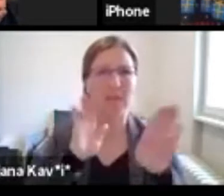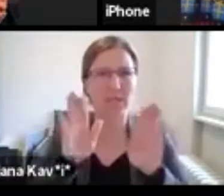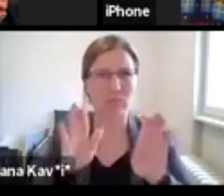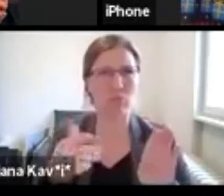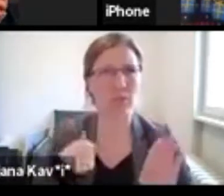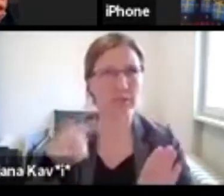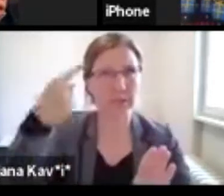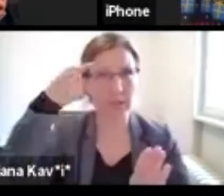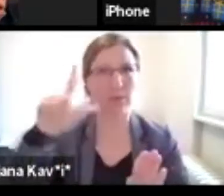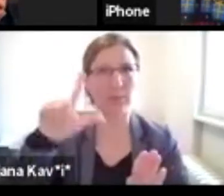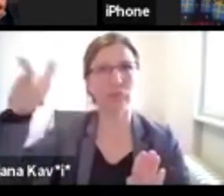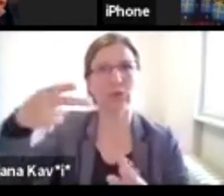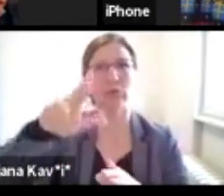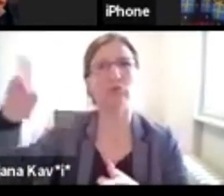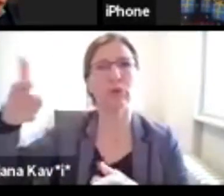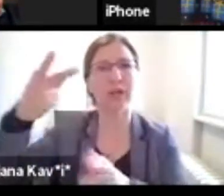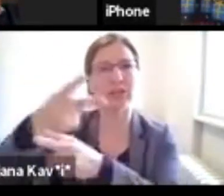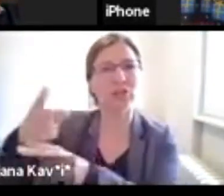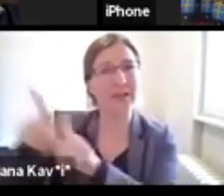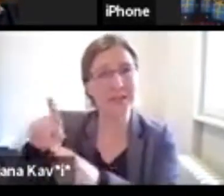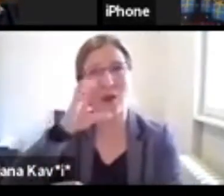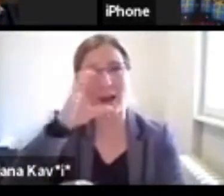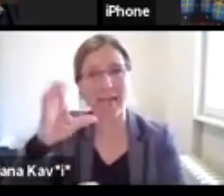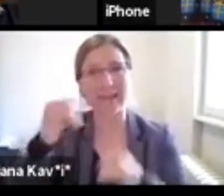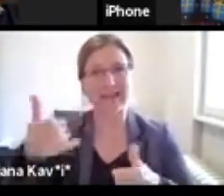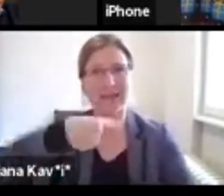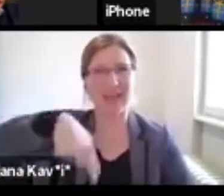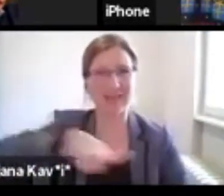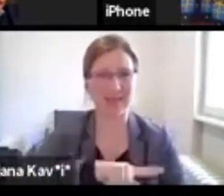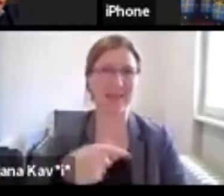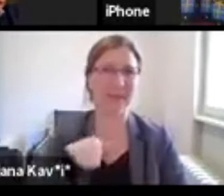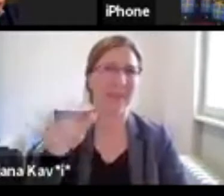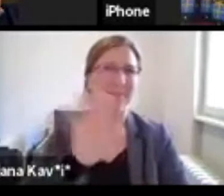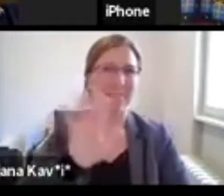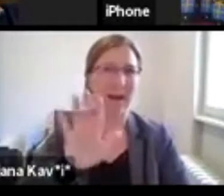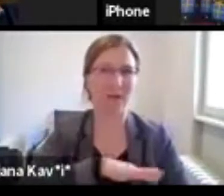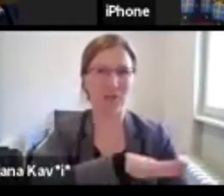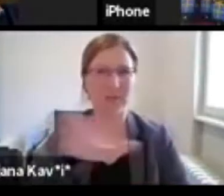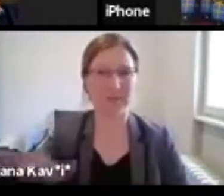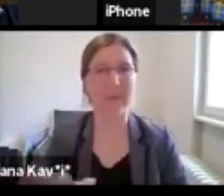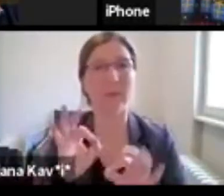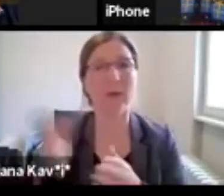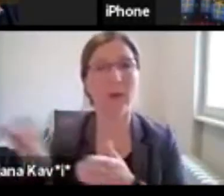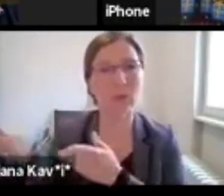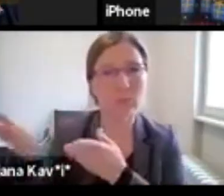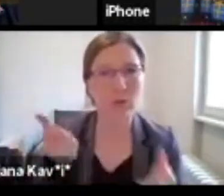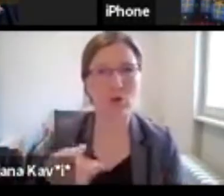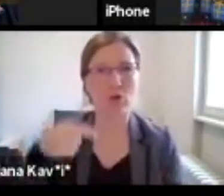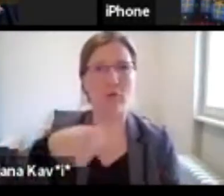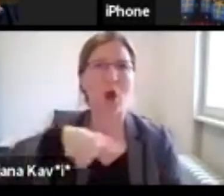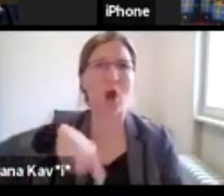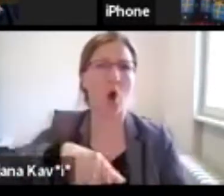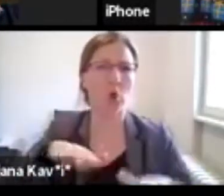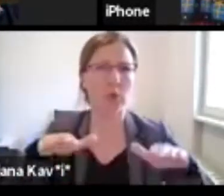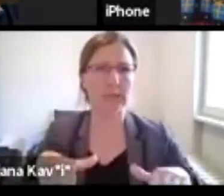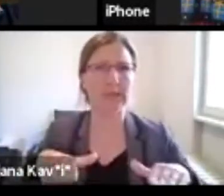šire, pa eto svima mašem, evo. Dobrodošli na naš današnji okrugli stol. Vrlo